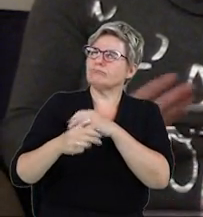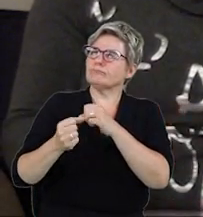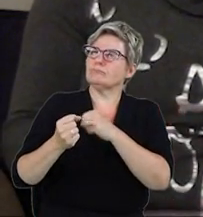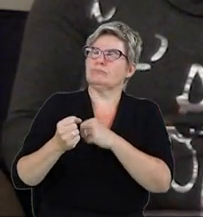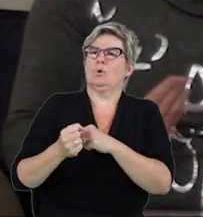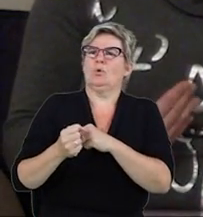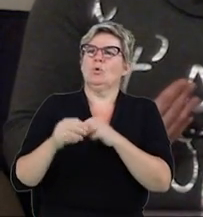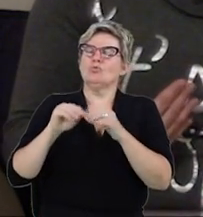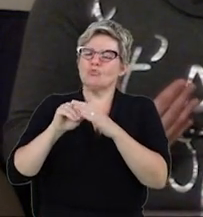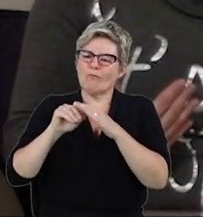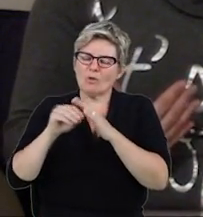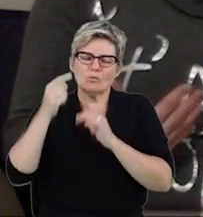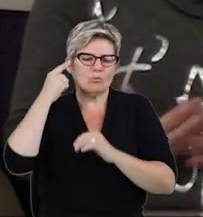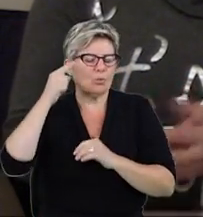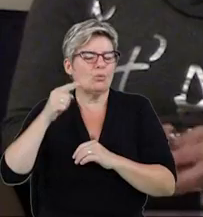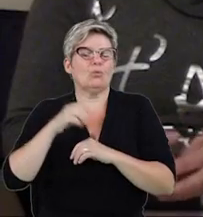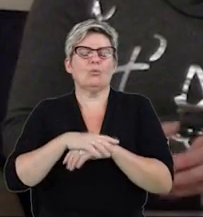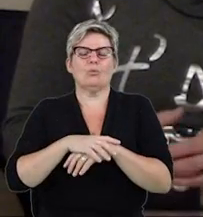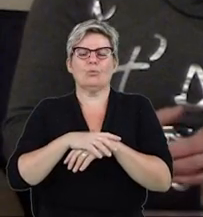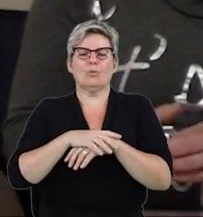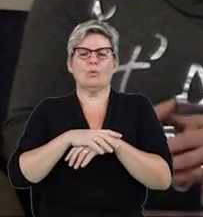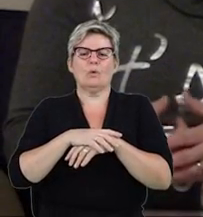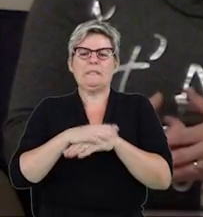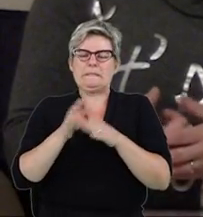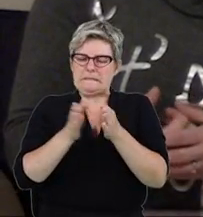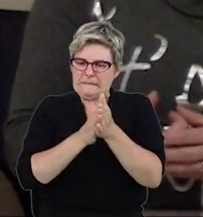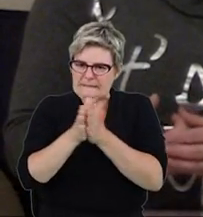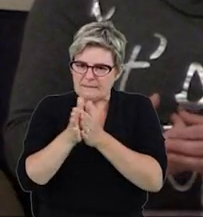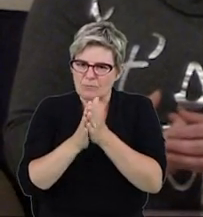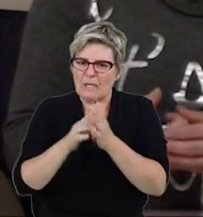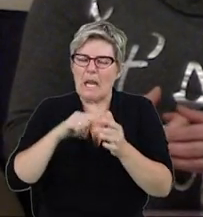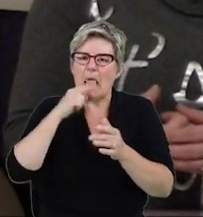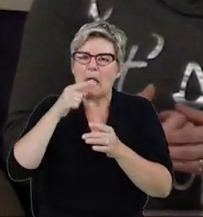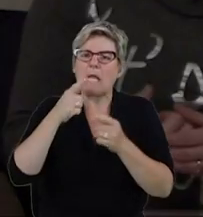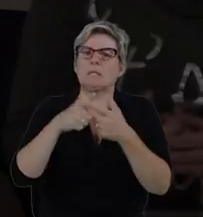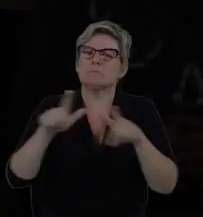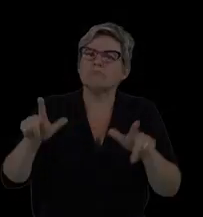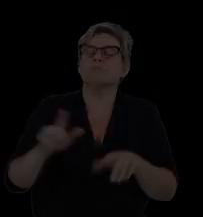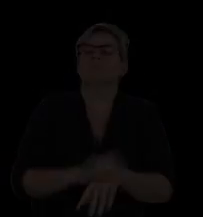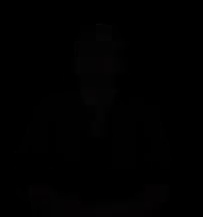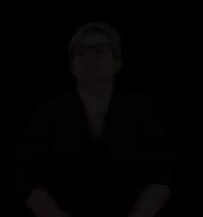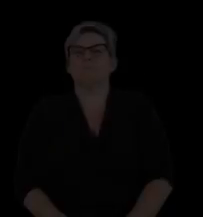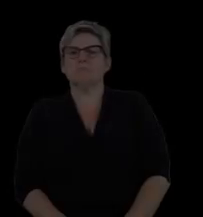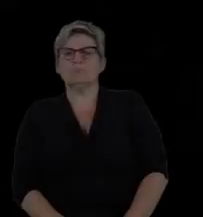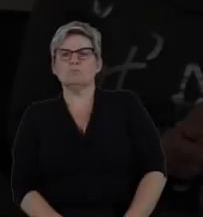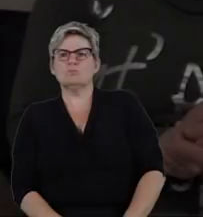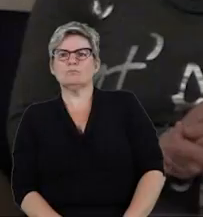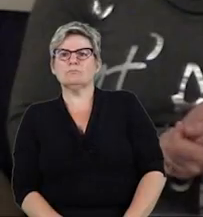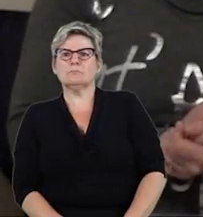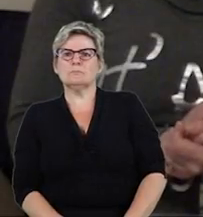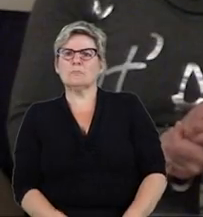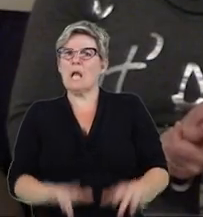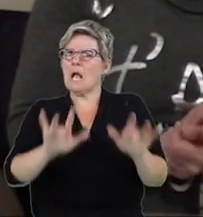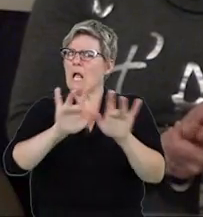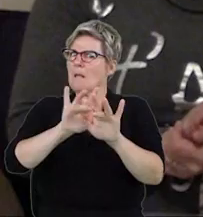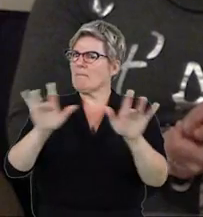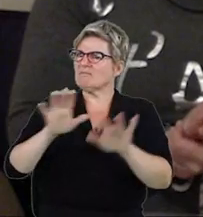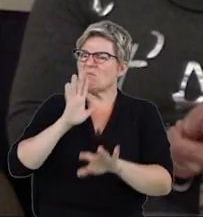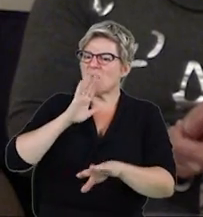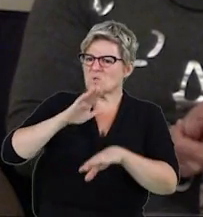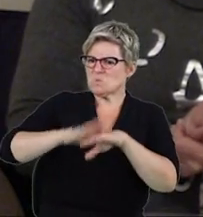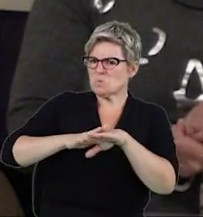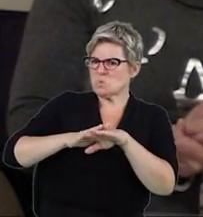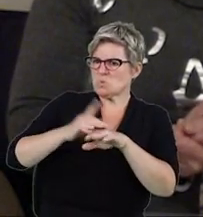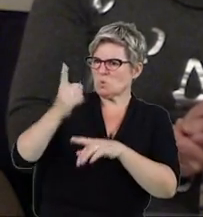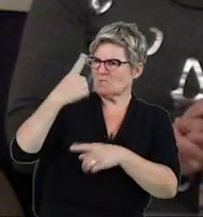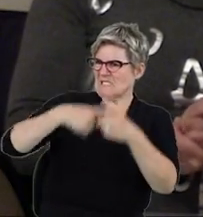donnait genre subvention pour qu'on puisse avoir quelqu'un qui stimulait ton langage. Il n'y a personne qui a parlé des signes?